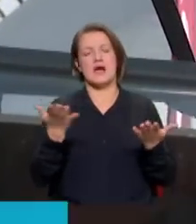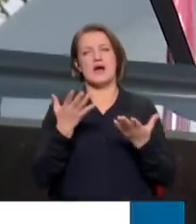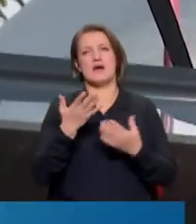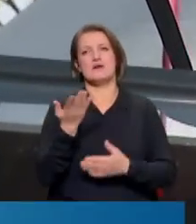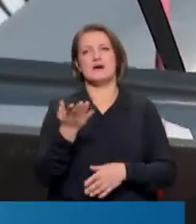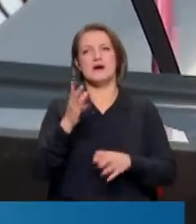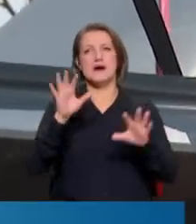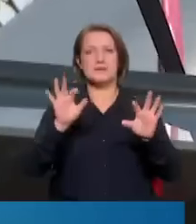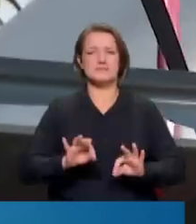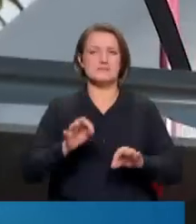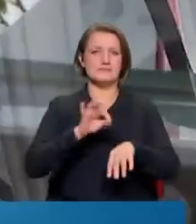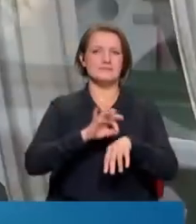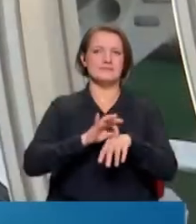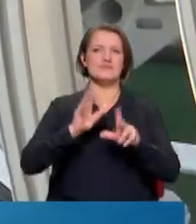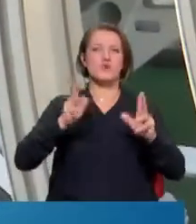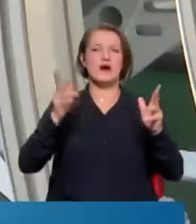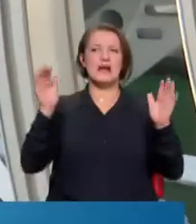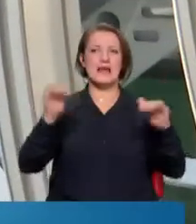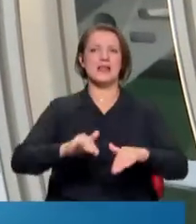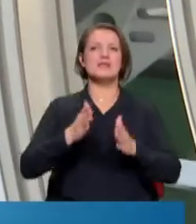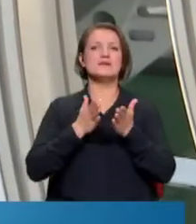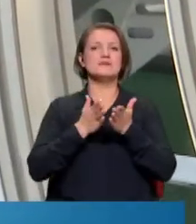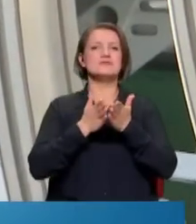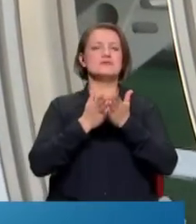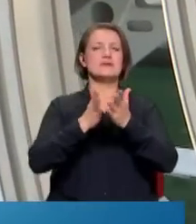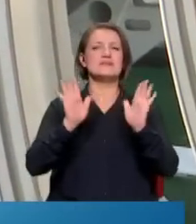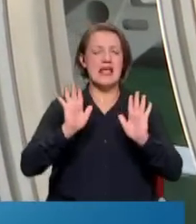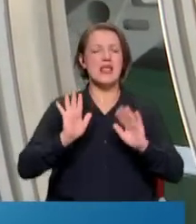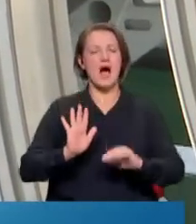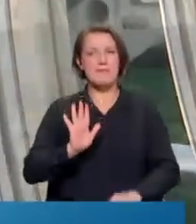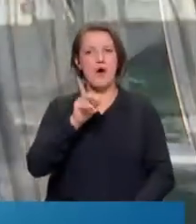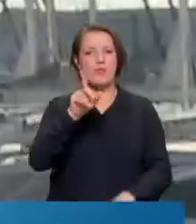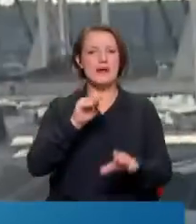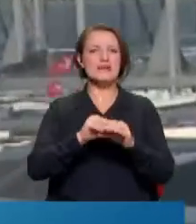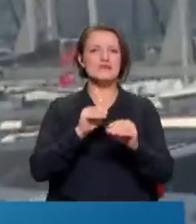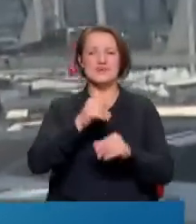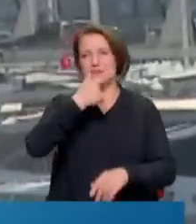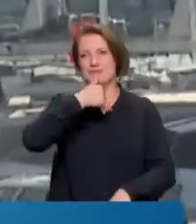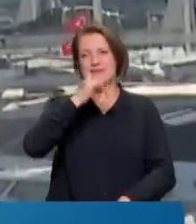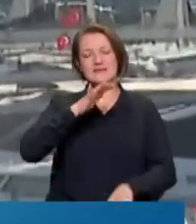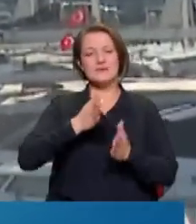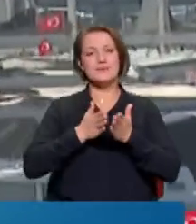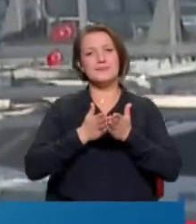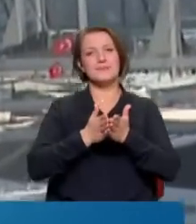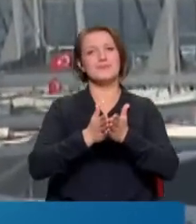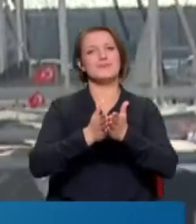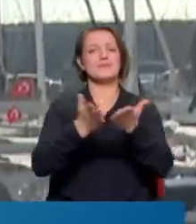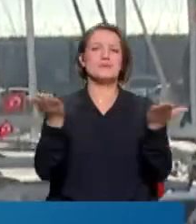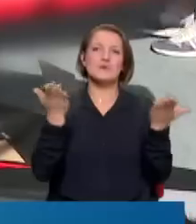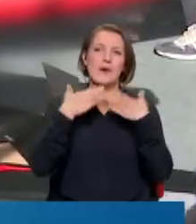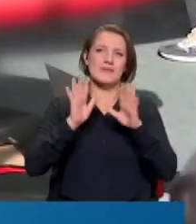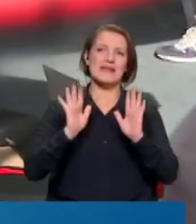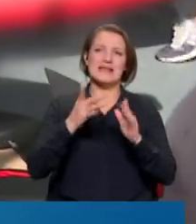açıldığı dakikalarda geldi fuara yüzen malikaneler değil ama onlar için de denizde süzülecek seçenekler yok